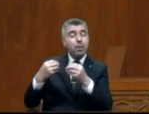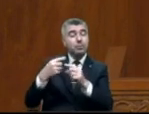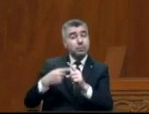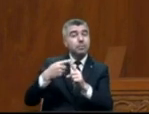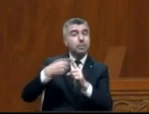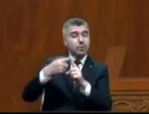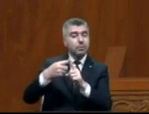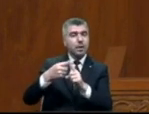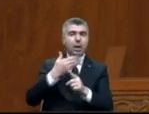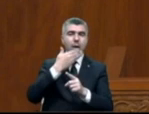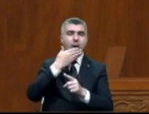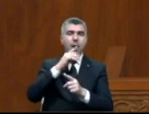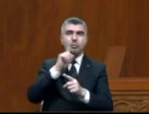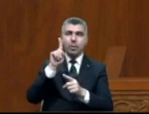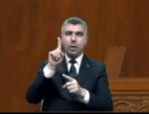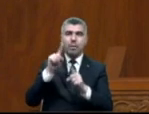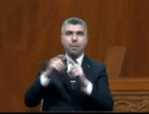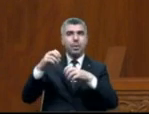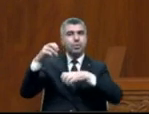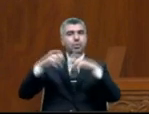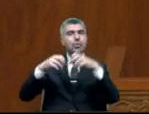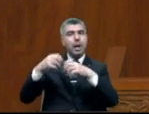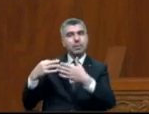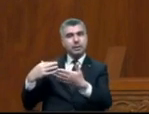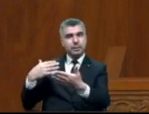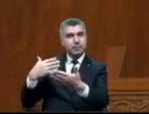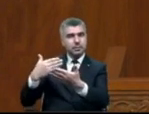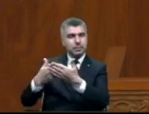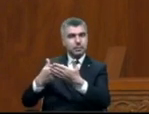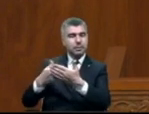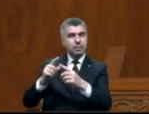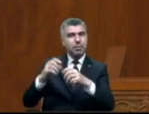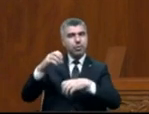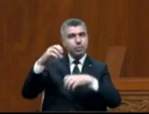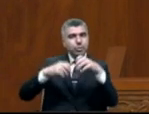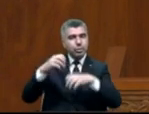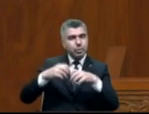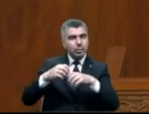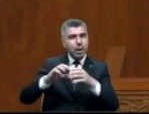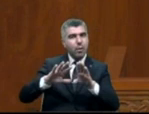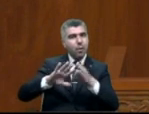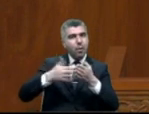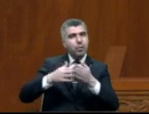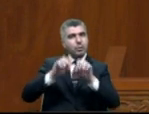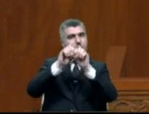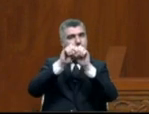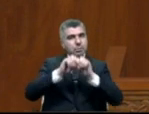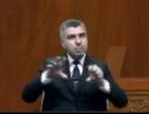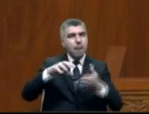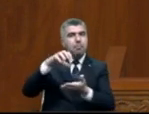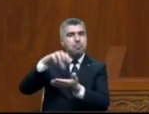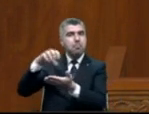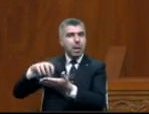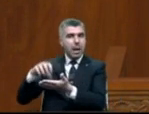هذا الأمطار الخير الأخيرة خلال الأيام الأخيرة، حيث سجلت تساقطات مطرية عمت عدة